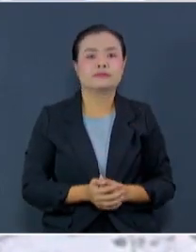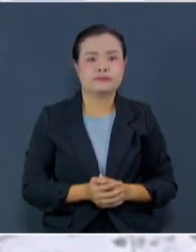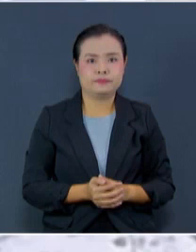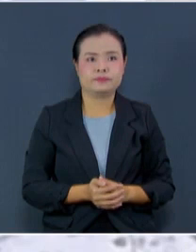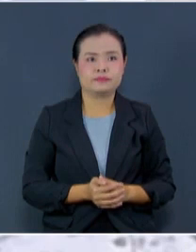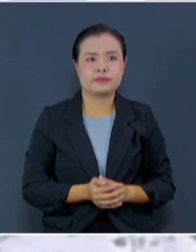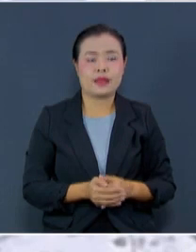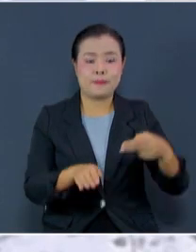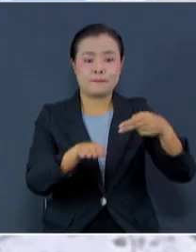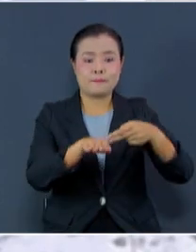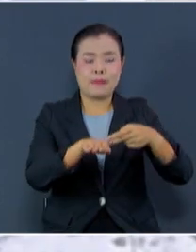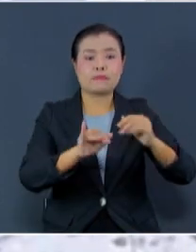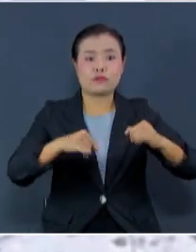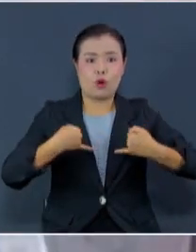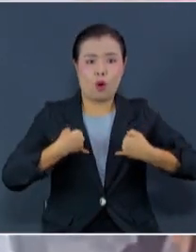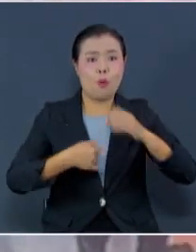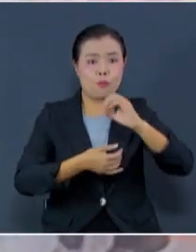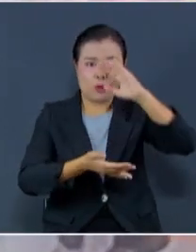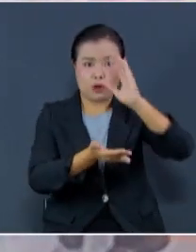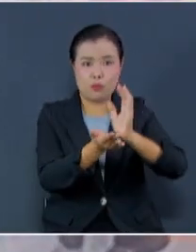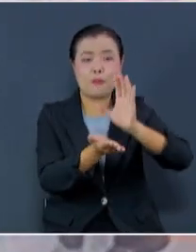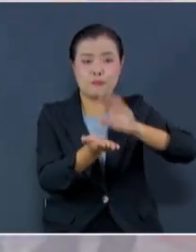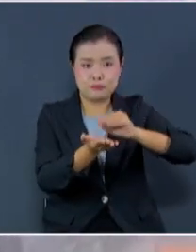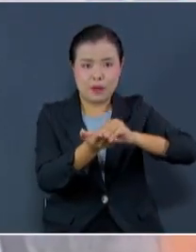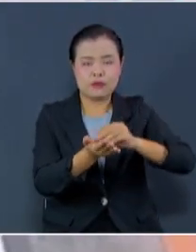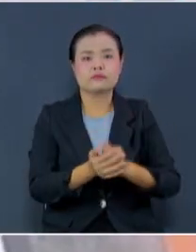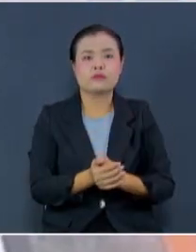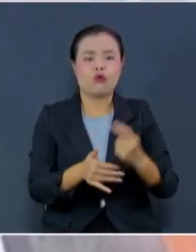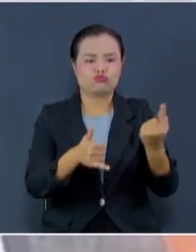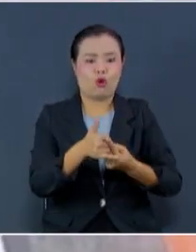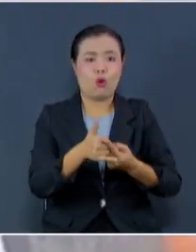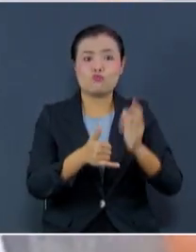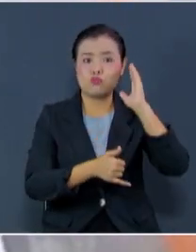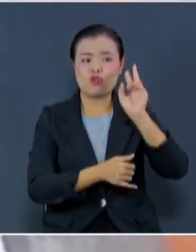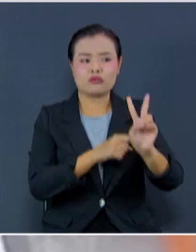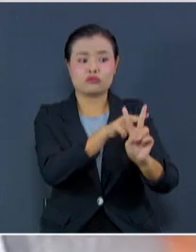าล่ะเจ้าของปั๊มก็เอาหลักฐานนี้เข้าแจ้งความที่สภ.ปากพลีนะครับดำเนินคดีกับชาย2